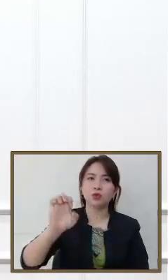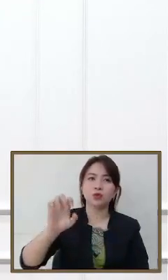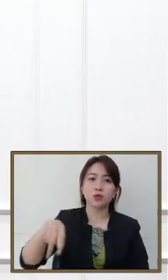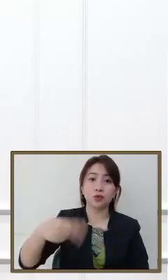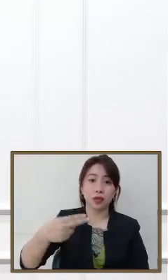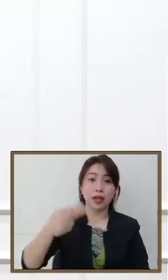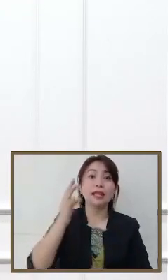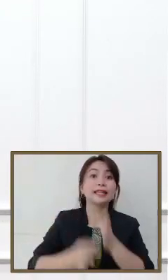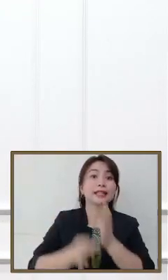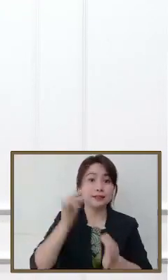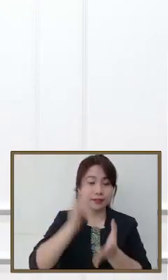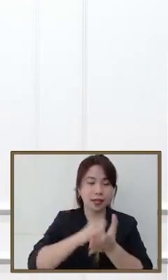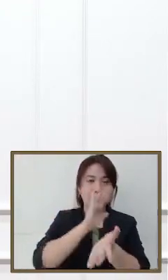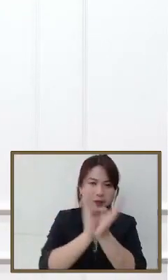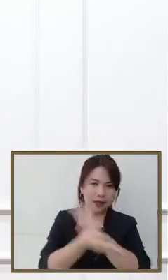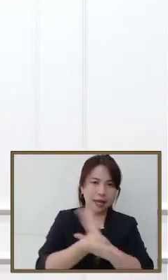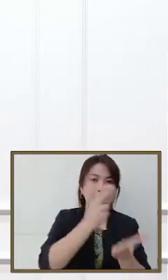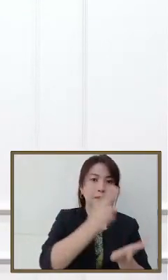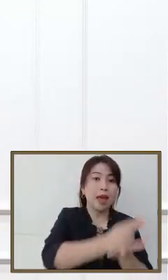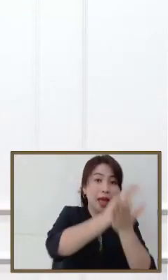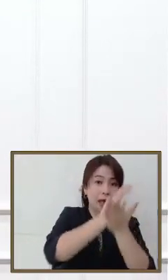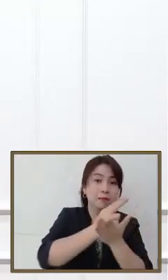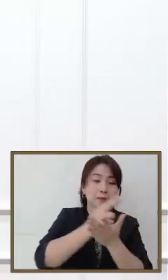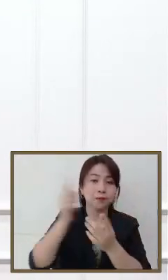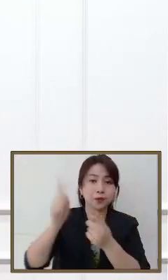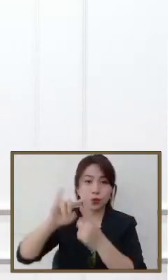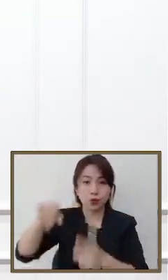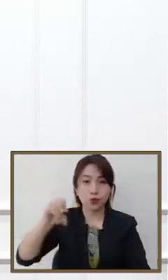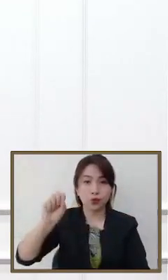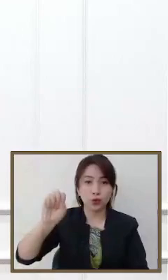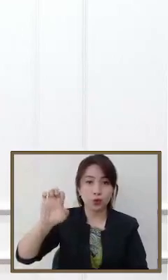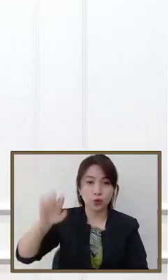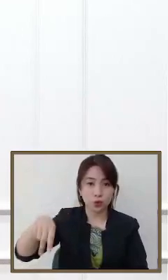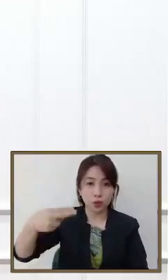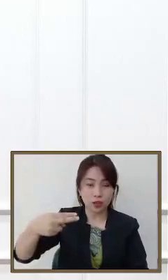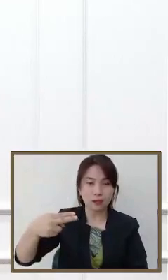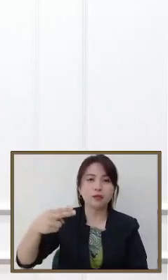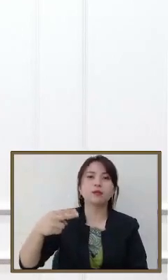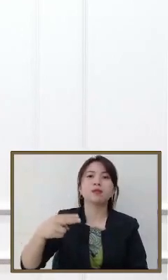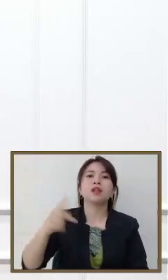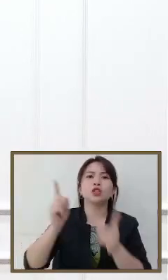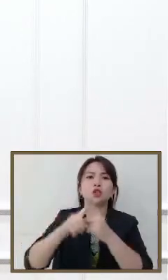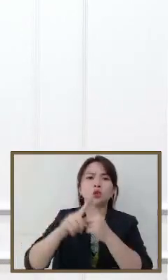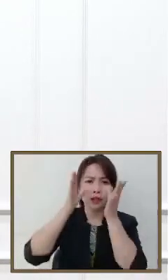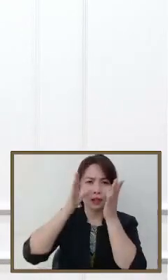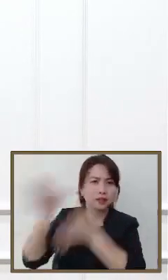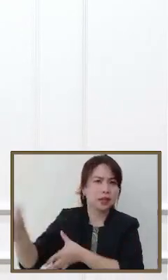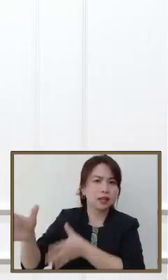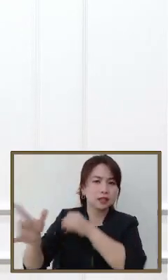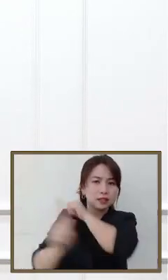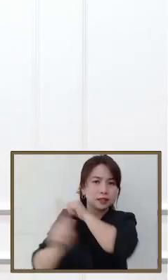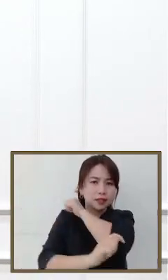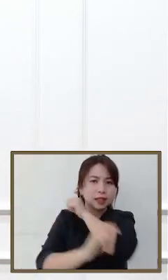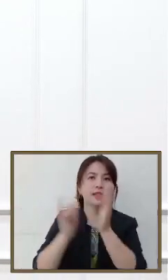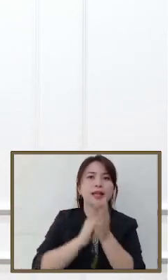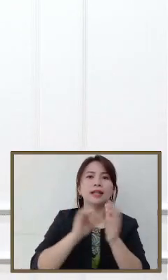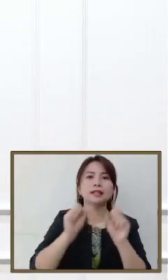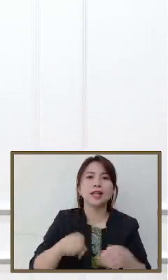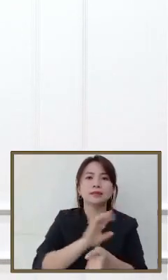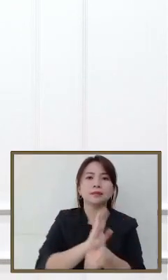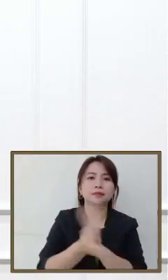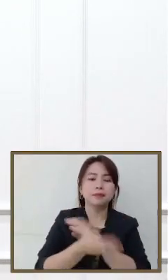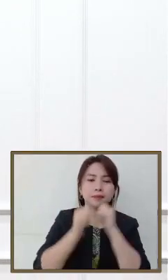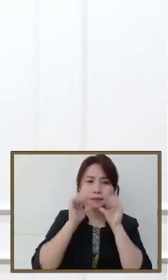nakatulong kay Joseph to refuse the temptation it can be a blessing also to us Mga